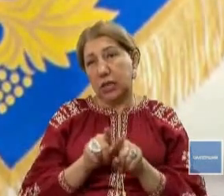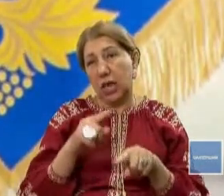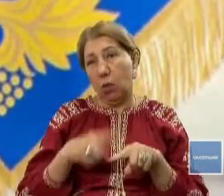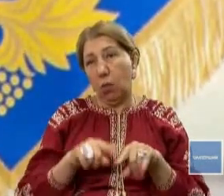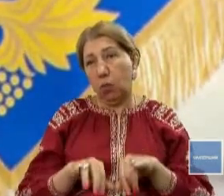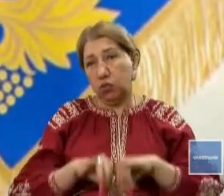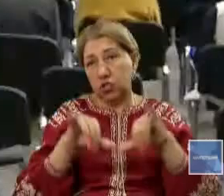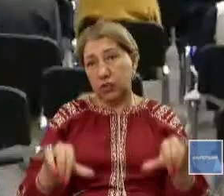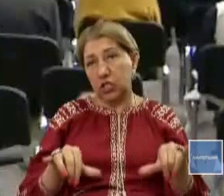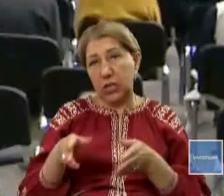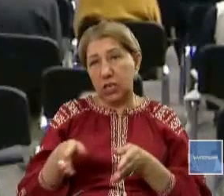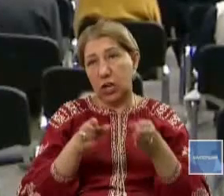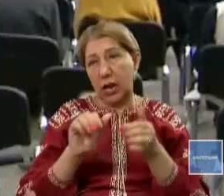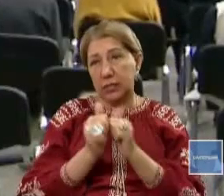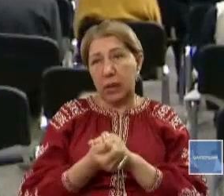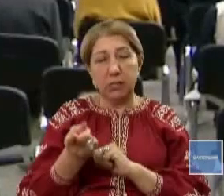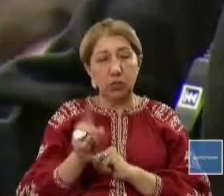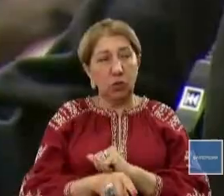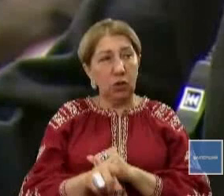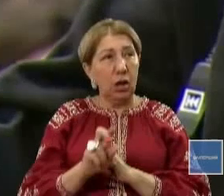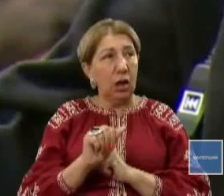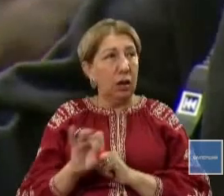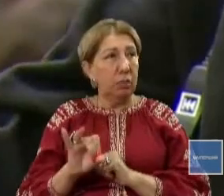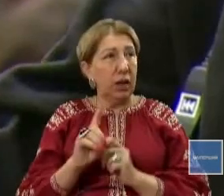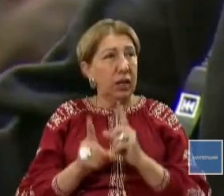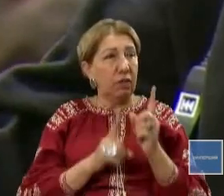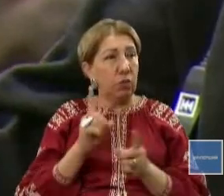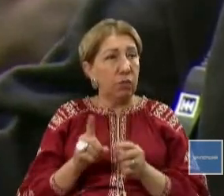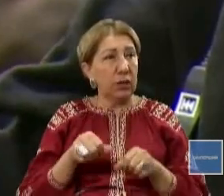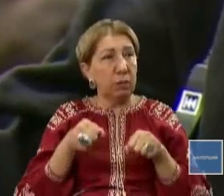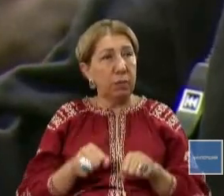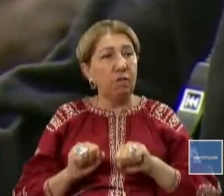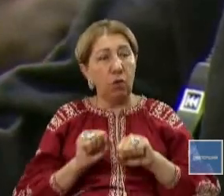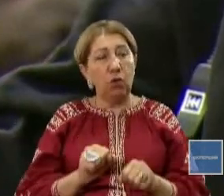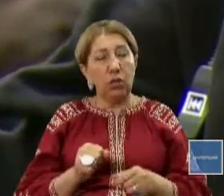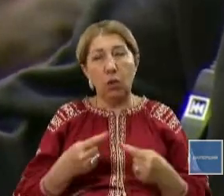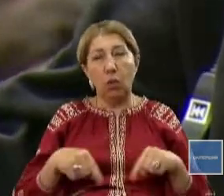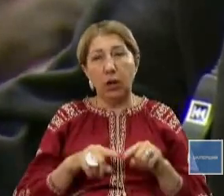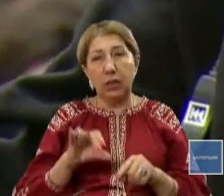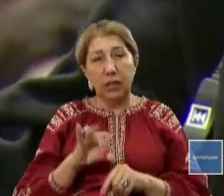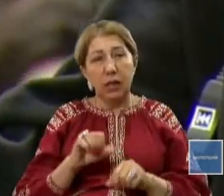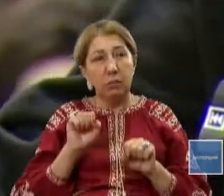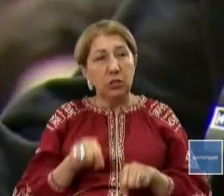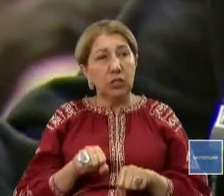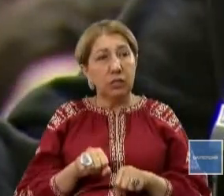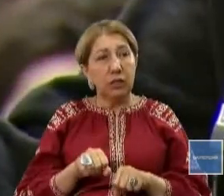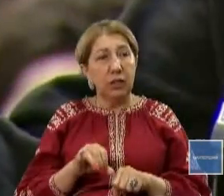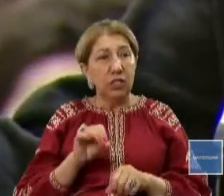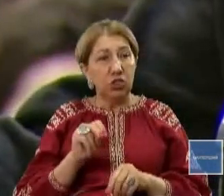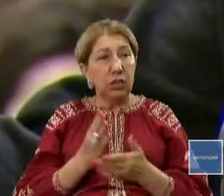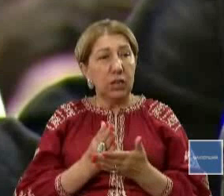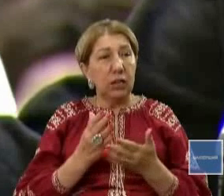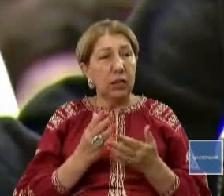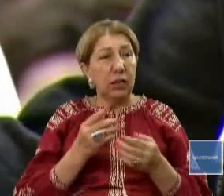і легший шлях замість того, аби реформувати правоохоронні органи? Можливо, чи є якісь інші у